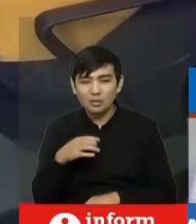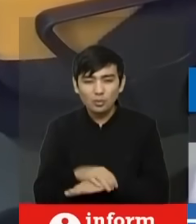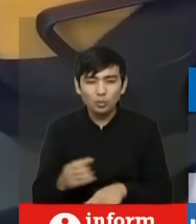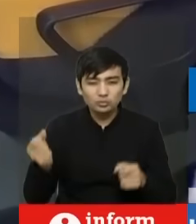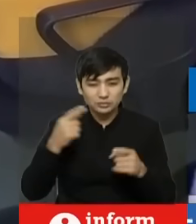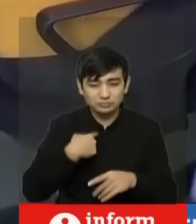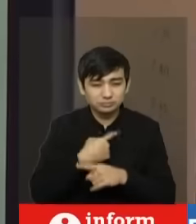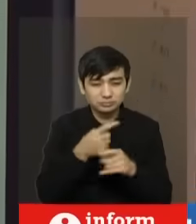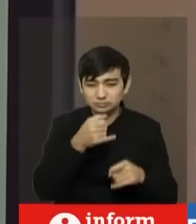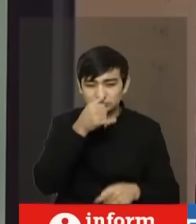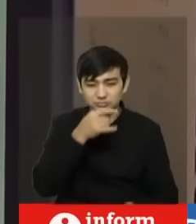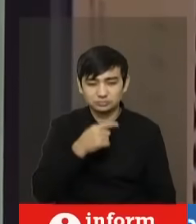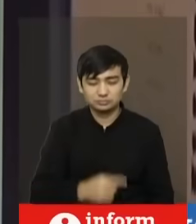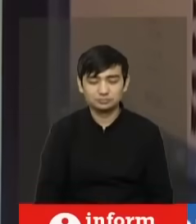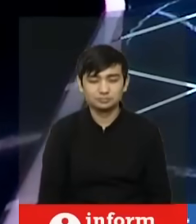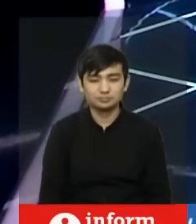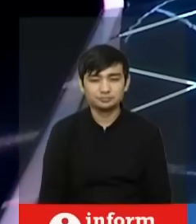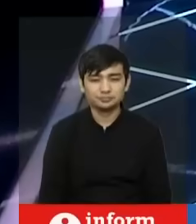Жақсымбет, Думан Сүлеймен, Информ Бюро.